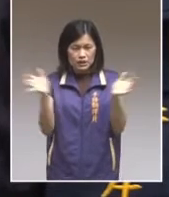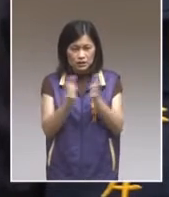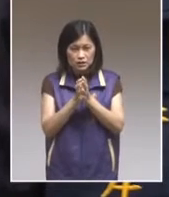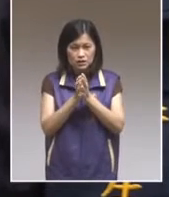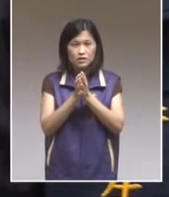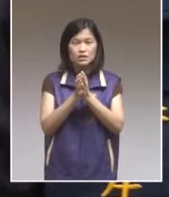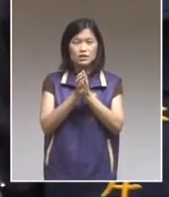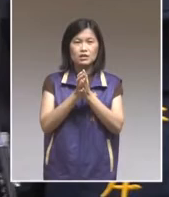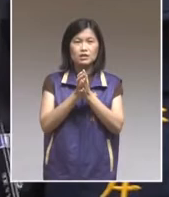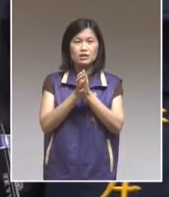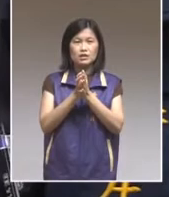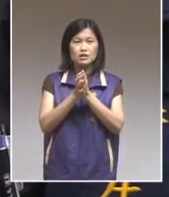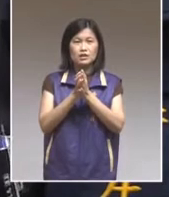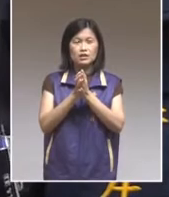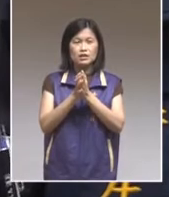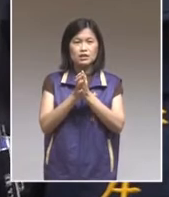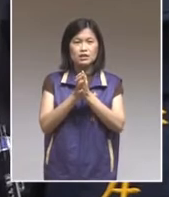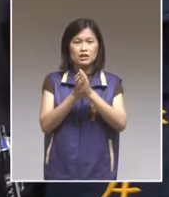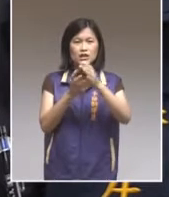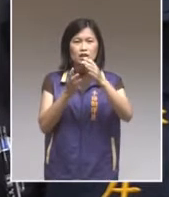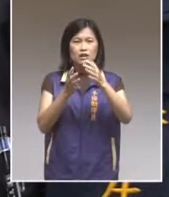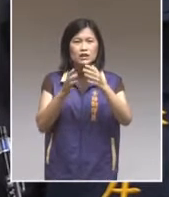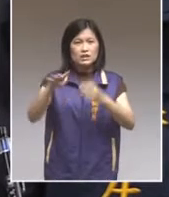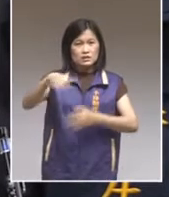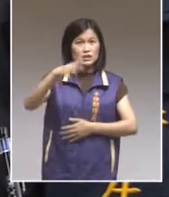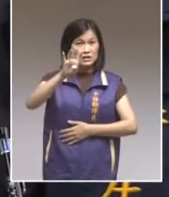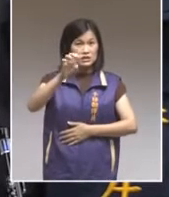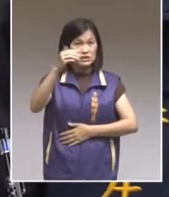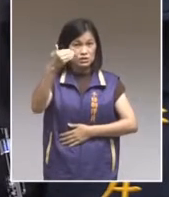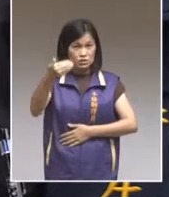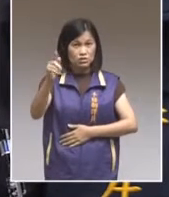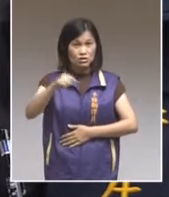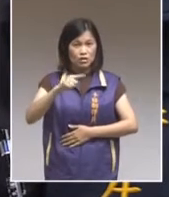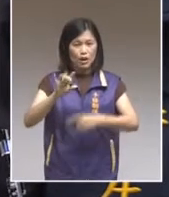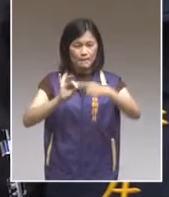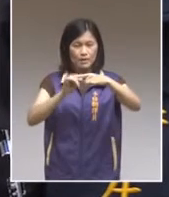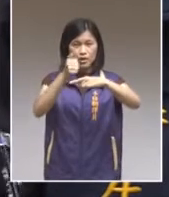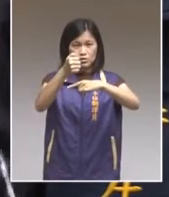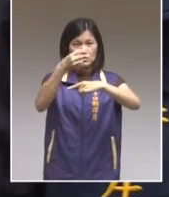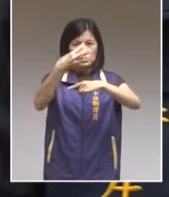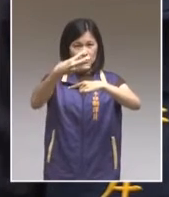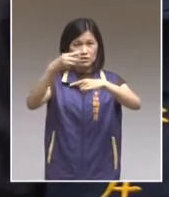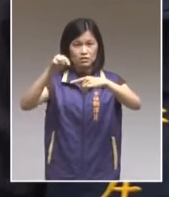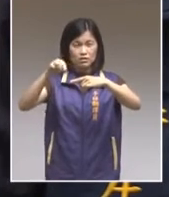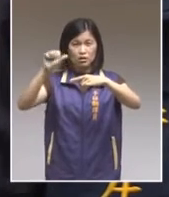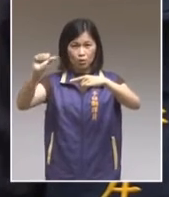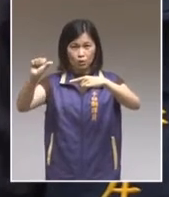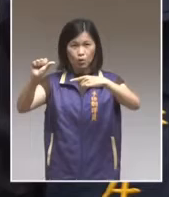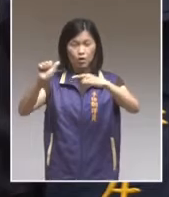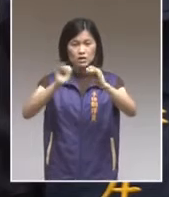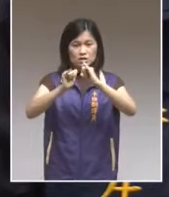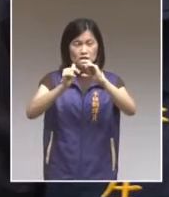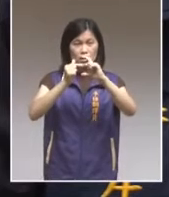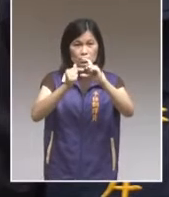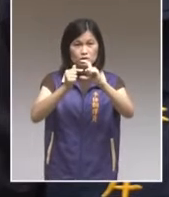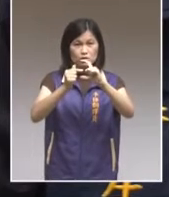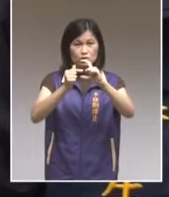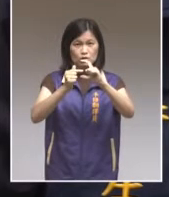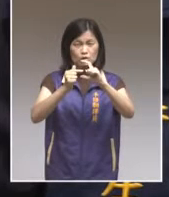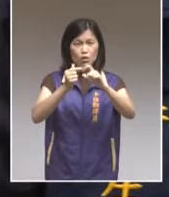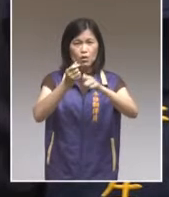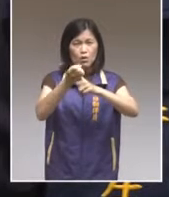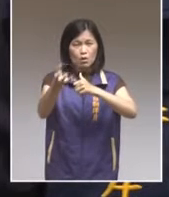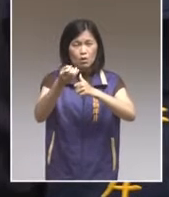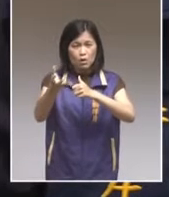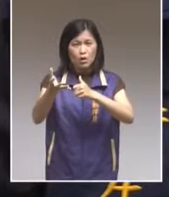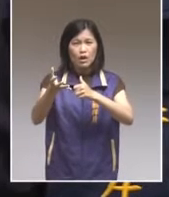总共加起来。啊，那占了整个449例的 53.5%。 那在社区的部分啊，因为